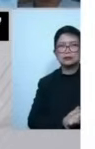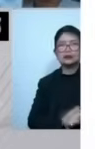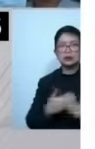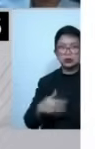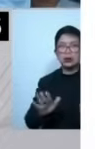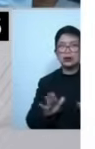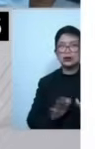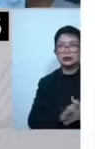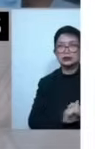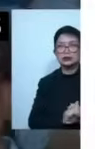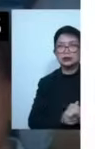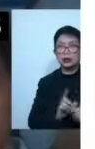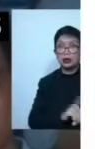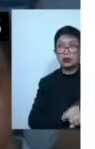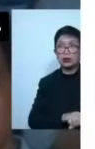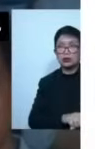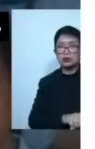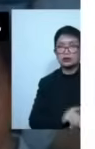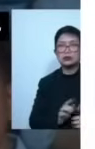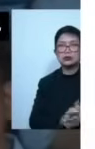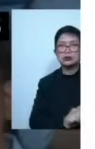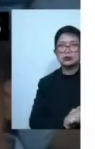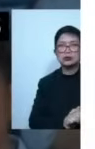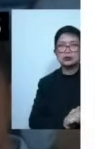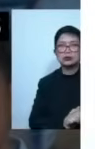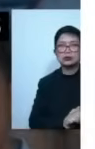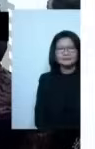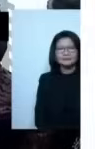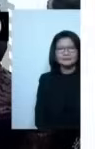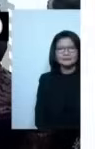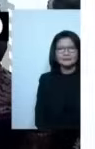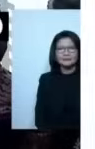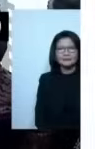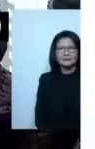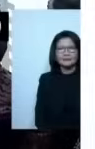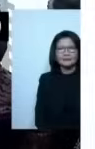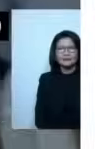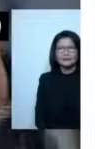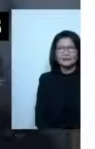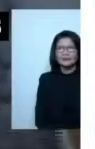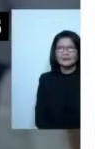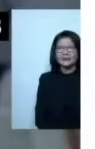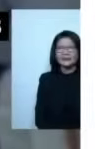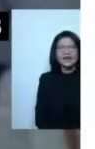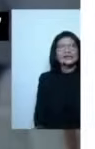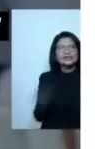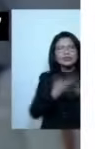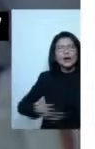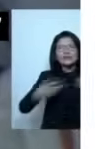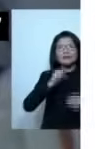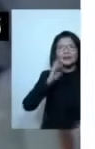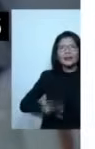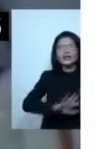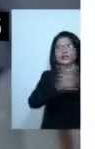menyampaikan ide dan gagasan masa depan, terutama terkait dengan penegakan hukum, kemudian demokrasi dan